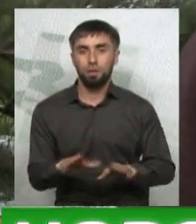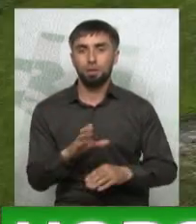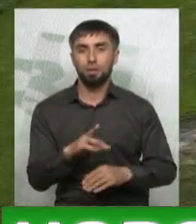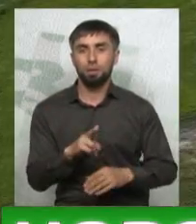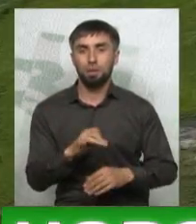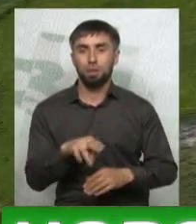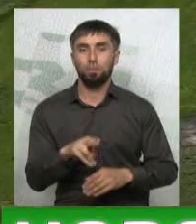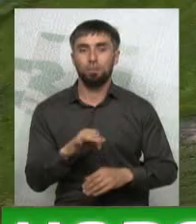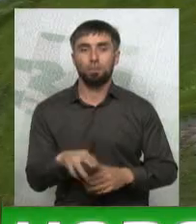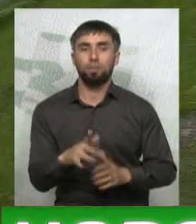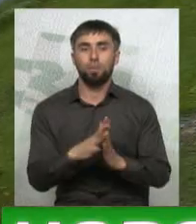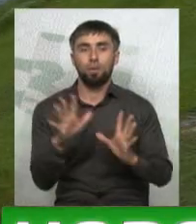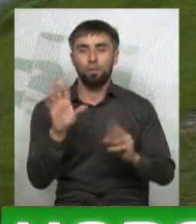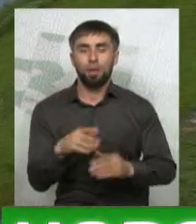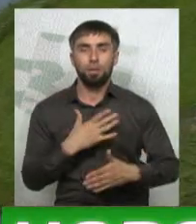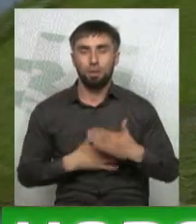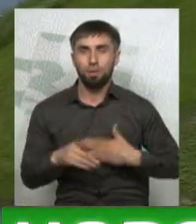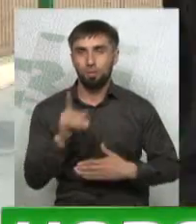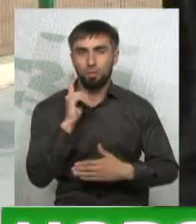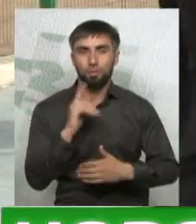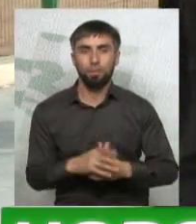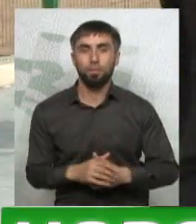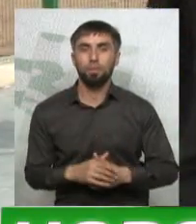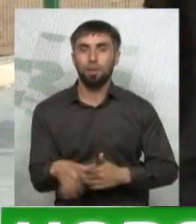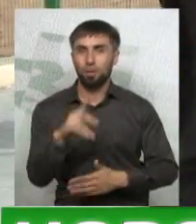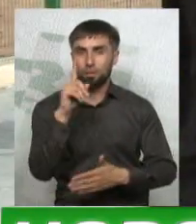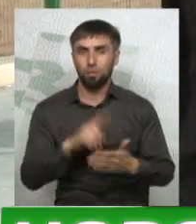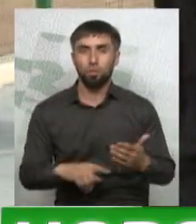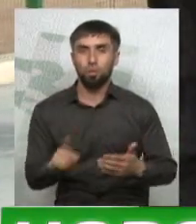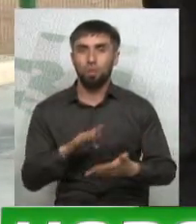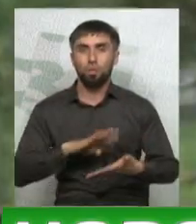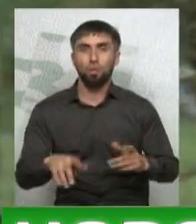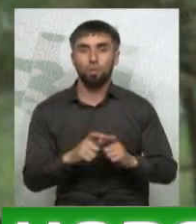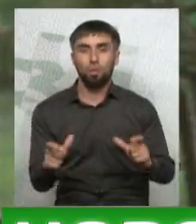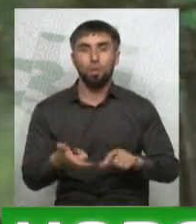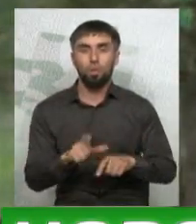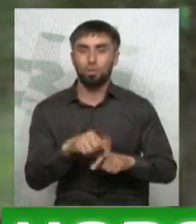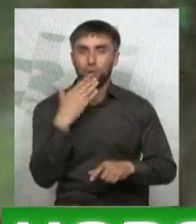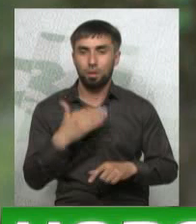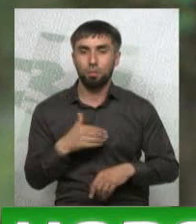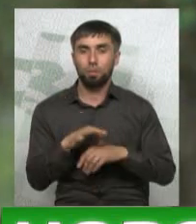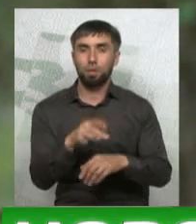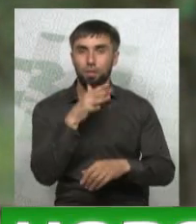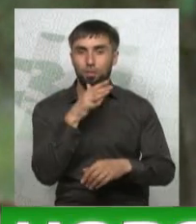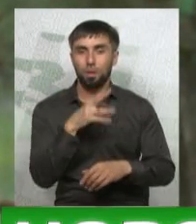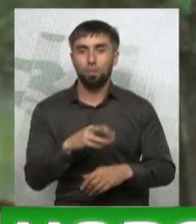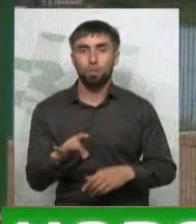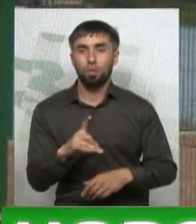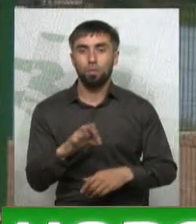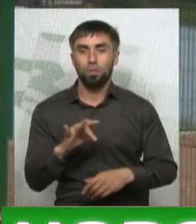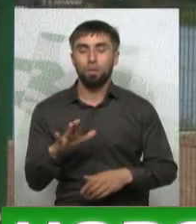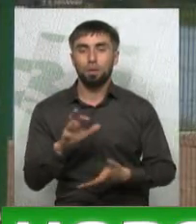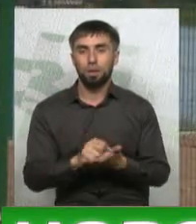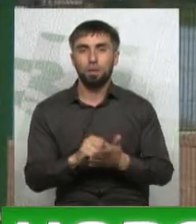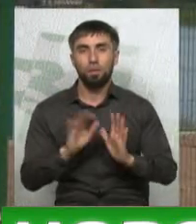скейт-парк. Больше всех этим площадкам радуется молодежь. Ребята признаются, что после школы очень любят проводить здесь время. Мурат Аздоев